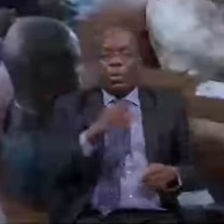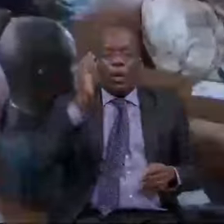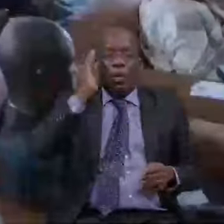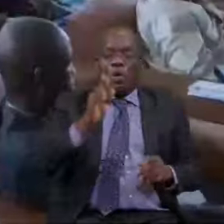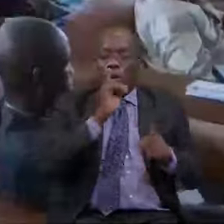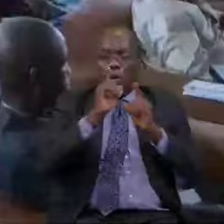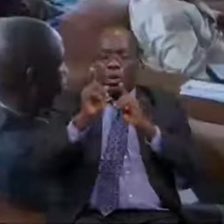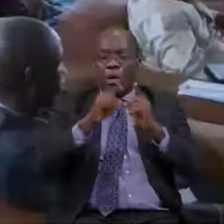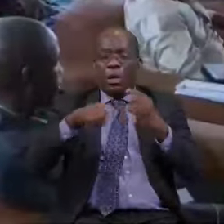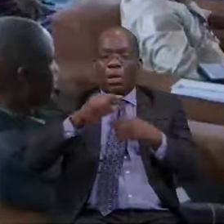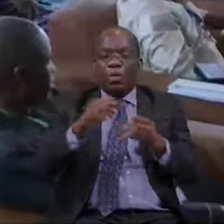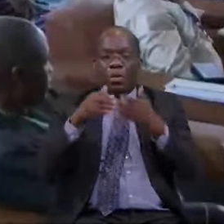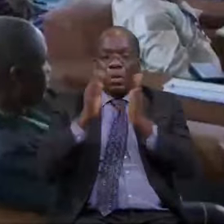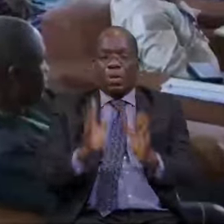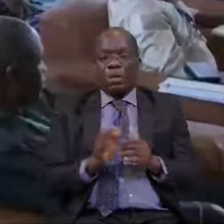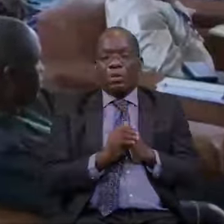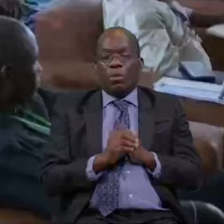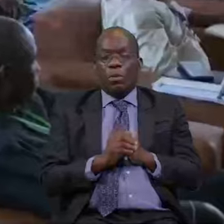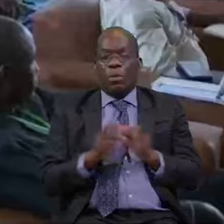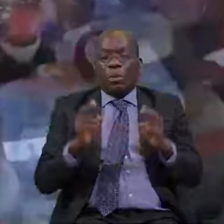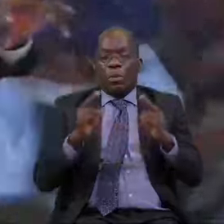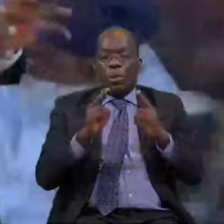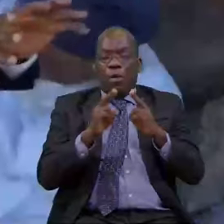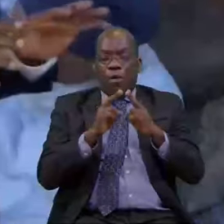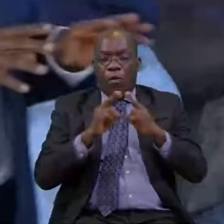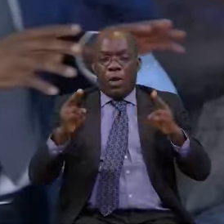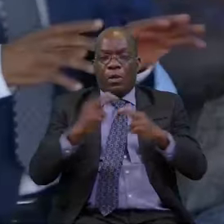parler de leadership. Brièvement.